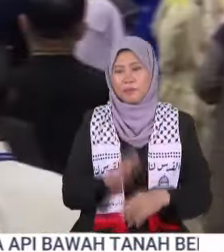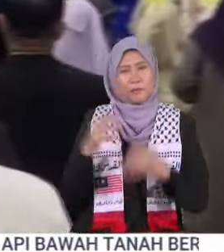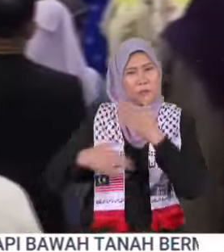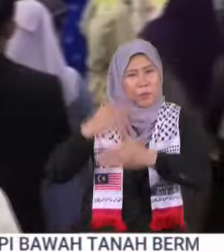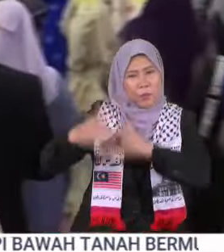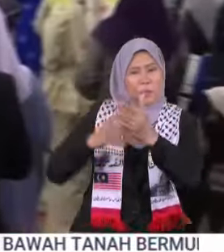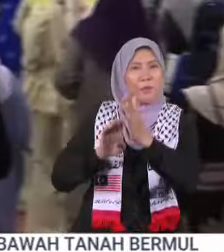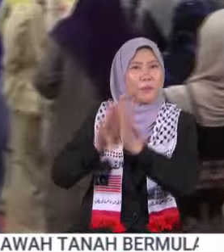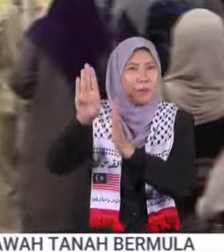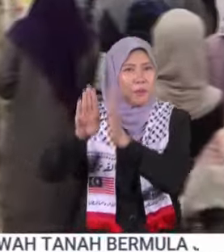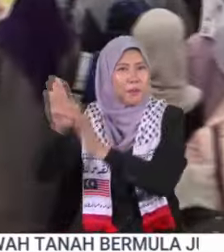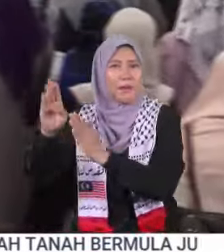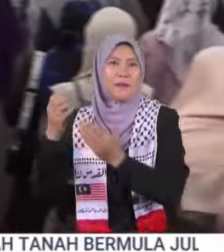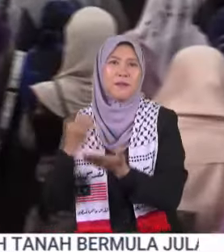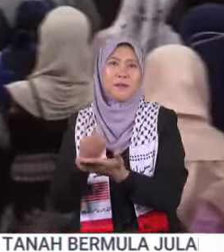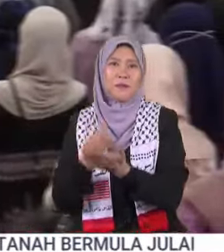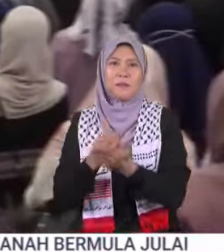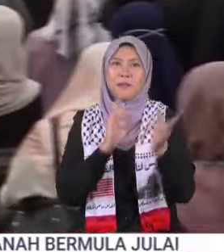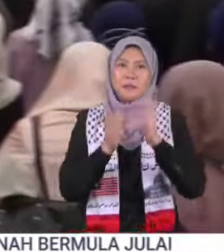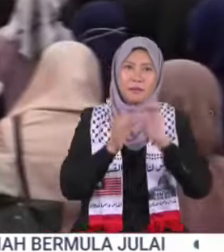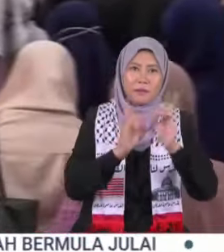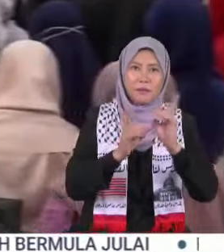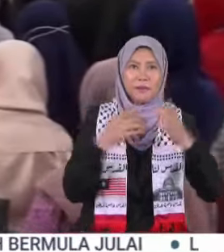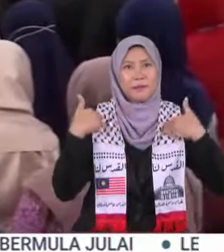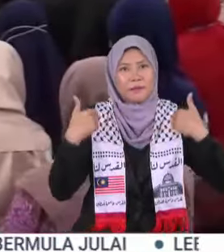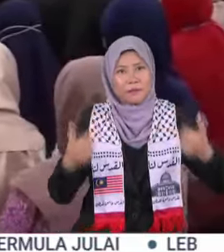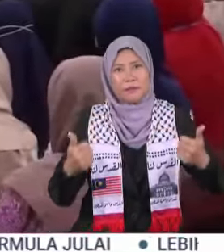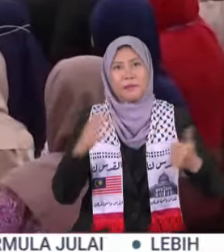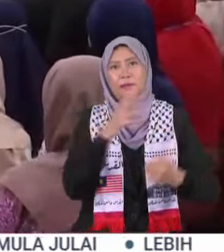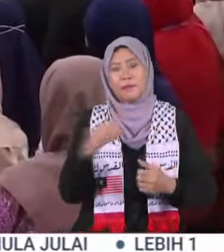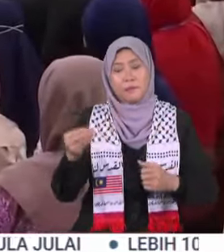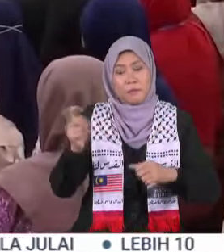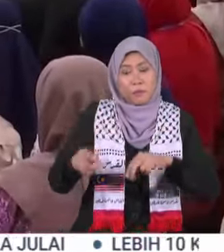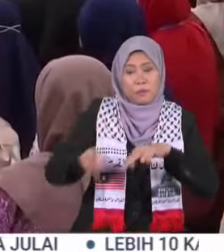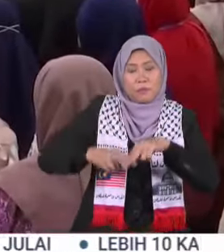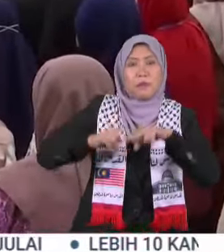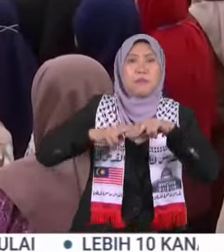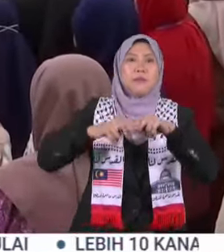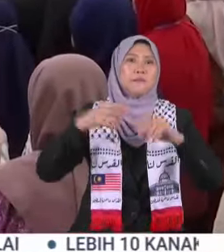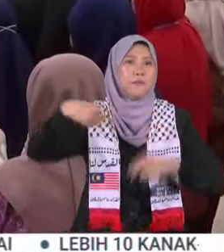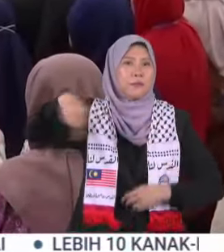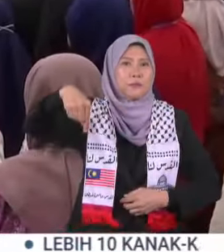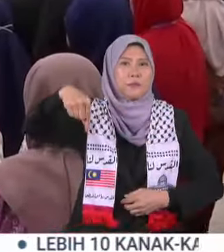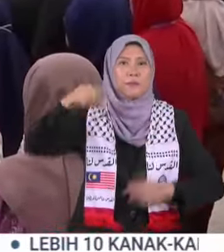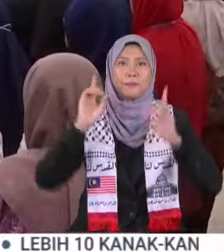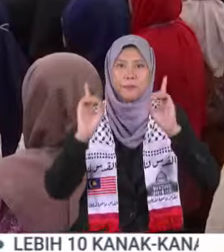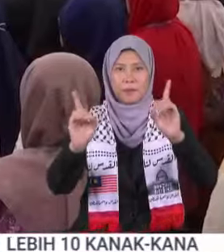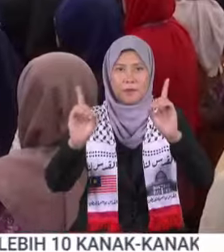memacu pertumbuhan ekonomi digital kesihatan dan meningkatkan mutu